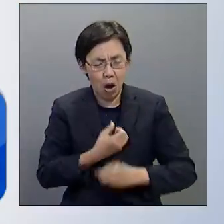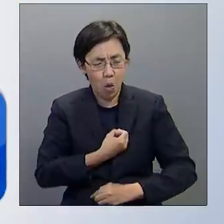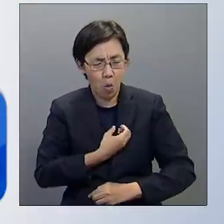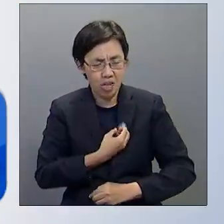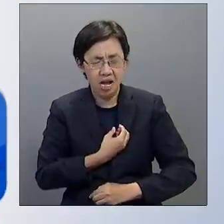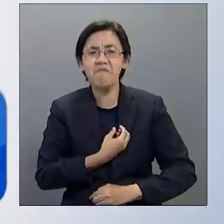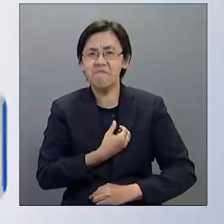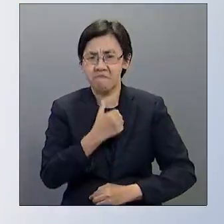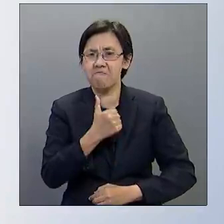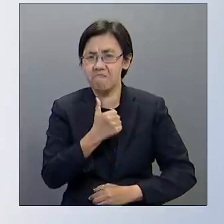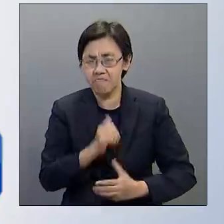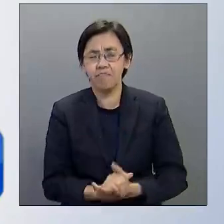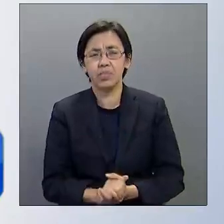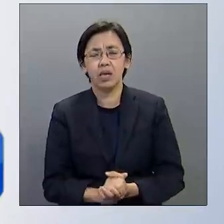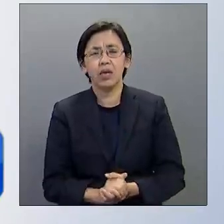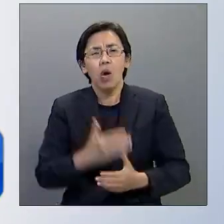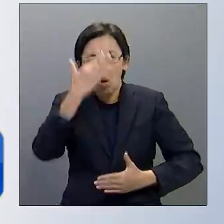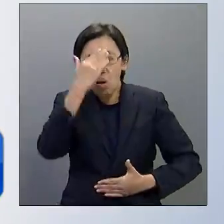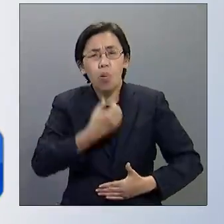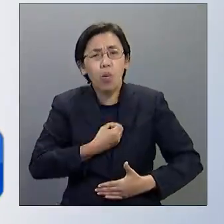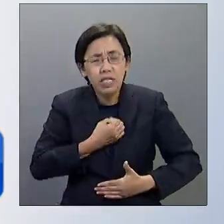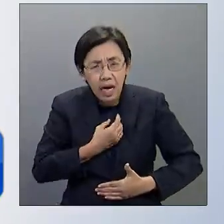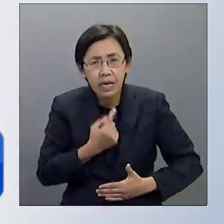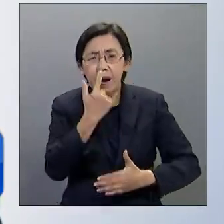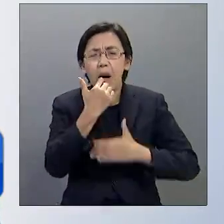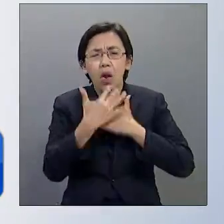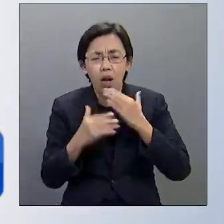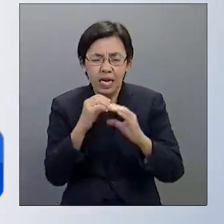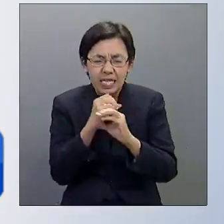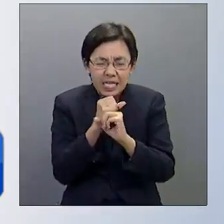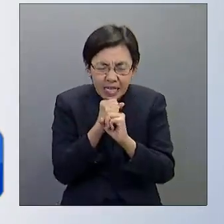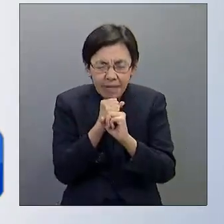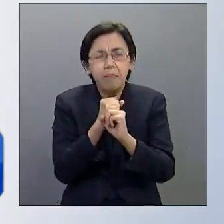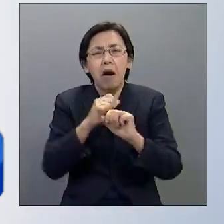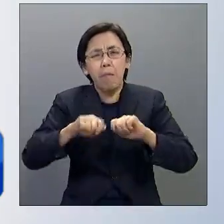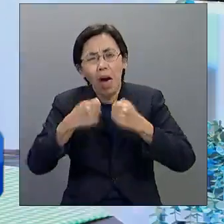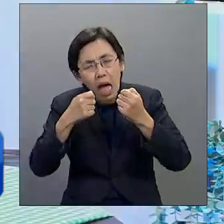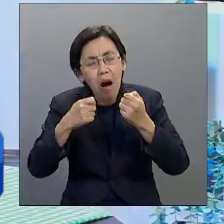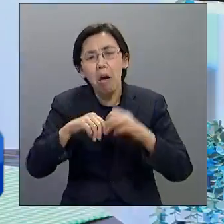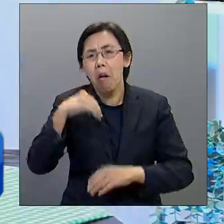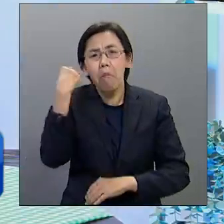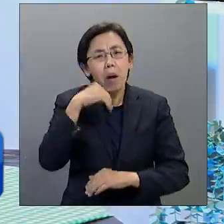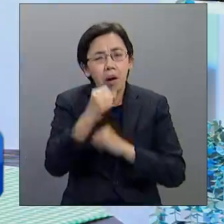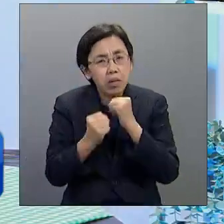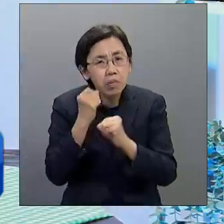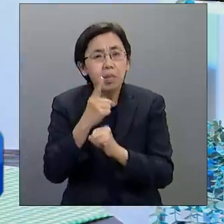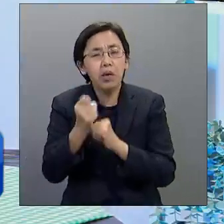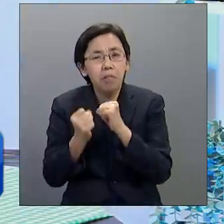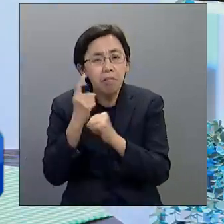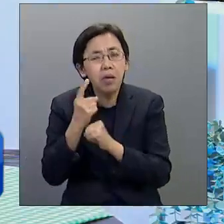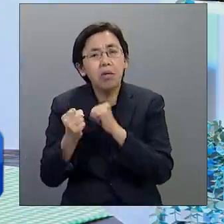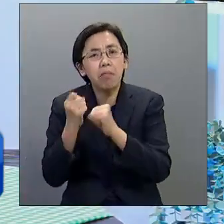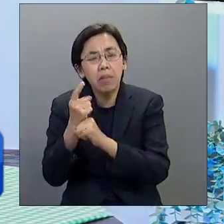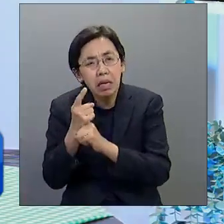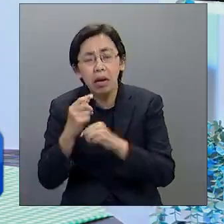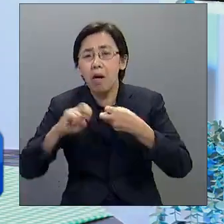ว่าอุบัติการณ์การเกิดโรคหัวใจและหลอดเลือดเนี่ยเพิ่มสูงขึ้นทุกปีนะครับแล้วก็จะมีภาวะแทรกซ้อนต่างๆตามมาโดยเฉ